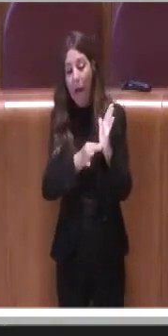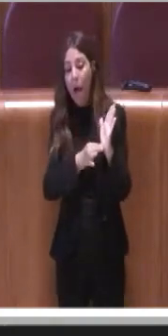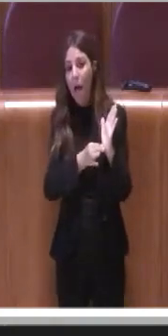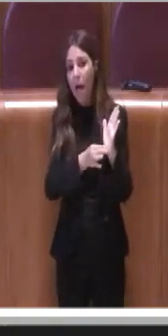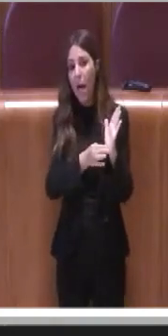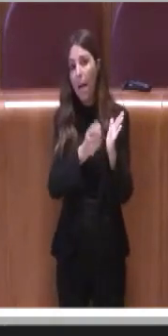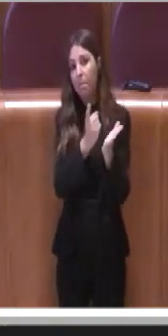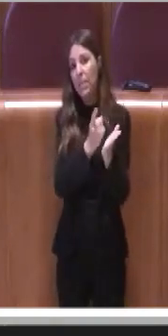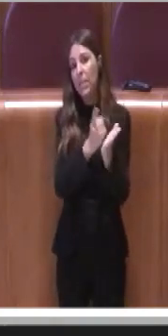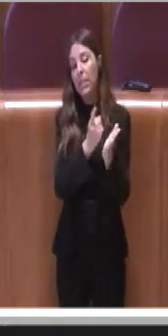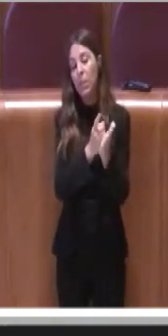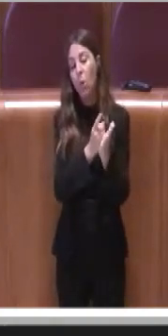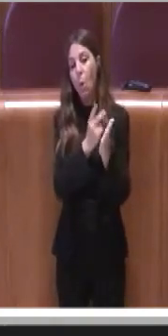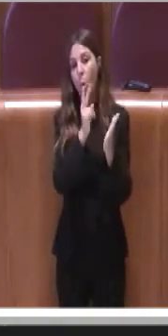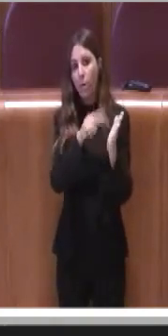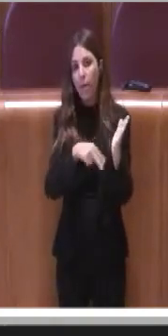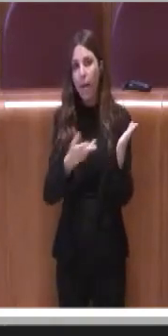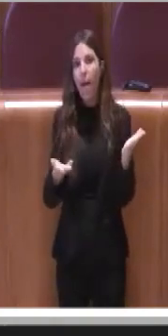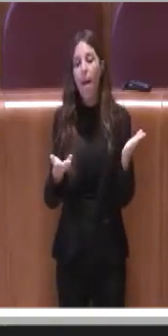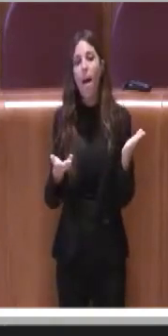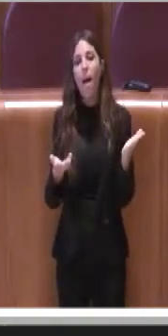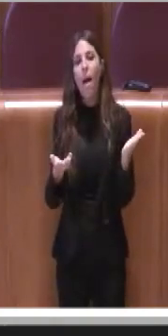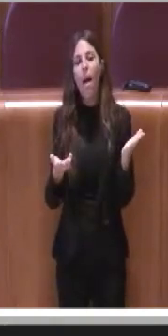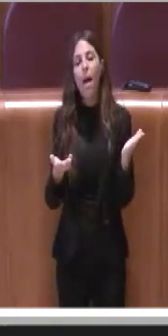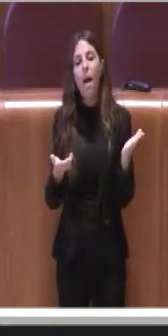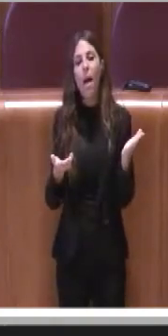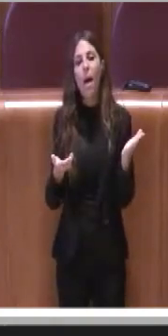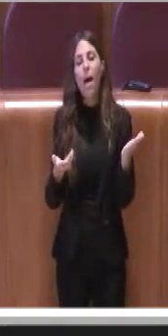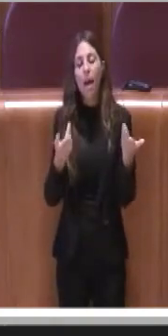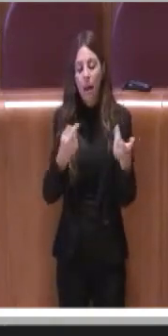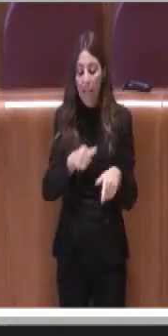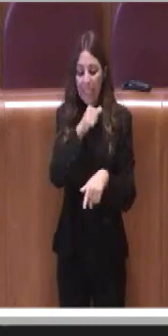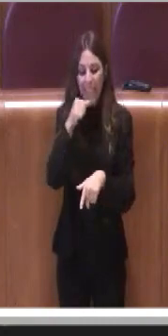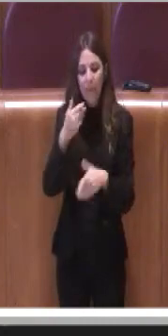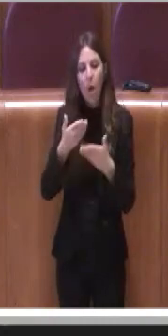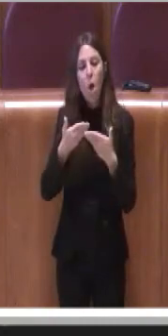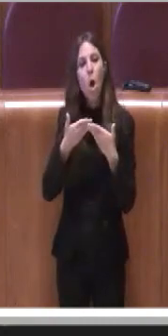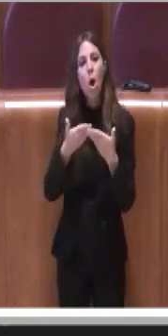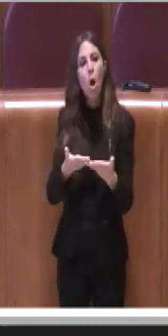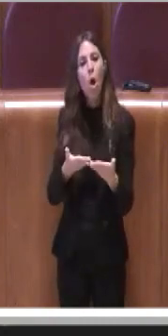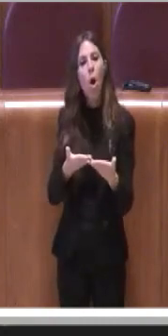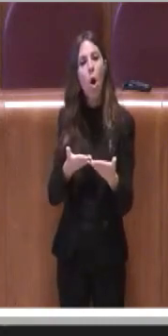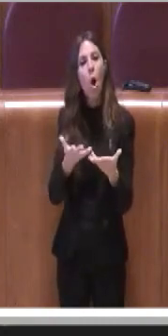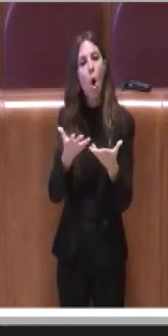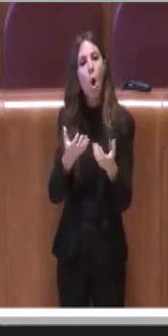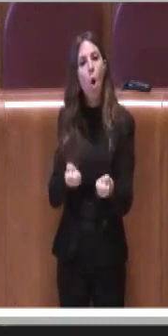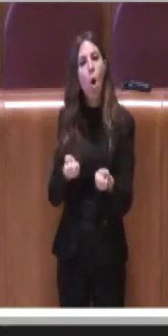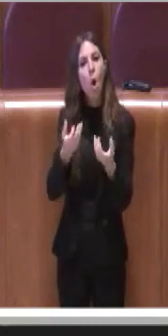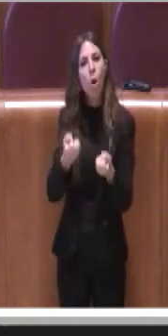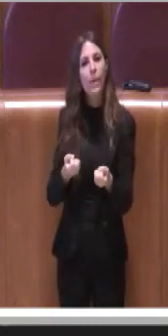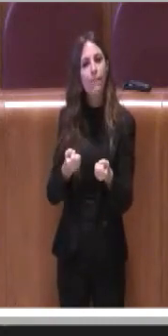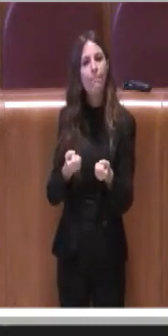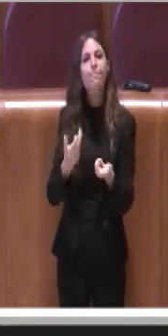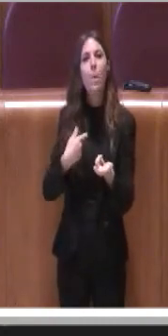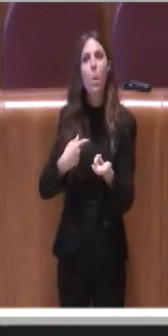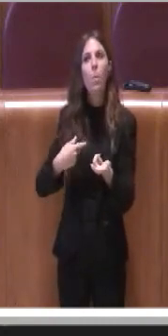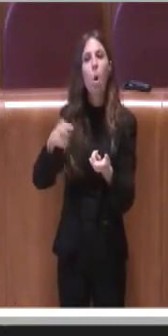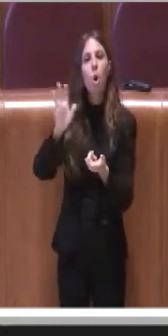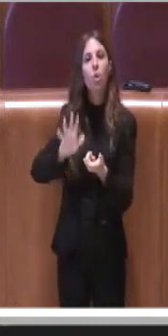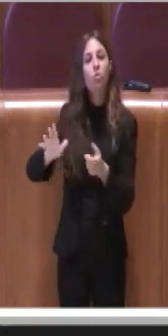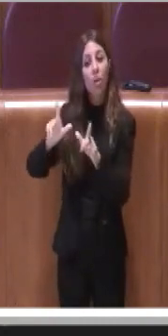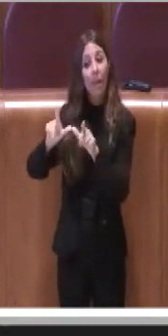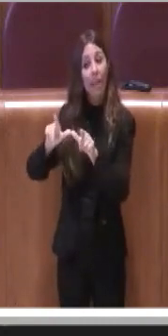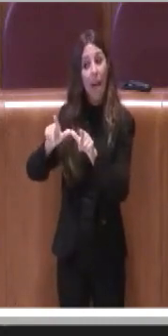anche che insomma, ripeto, serve un aiuto concreto, serio da parte della Regione Lazio in questo caso, quello che